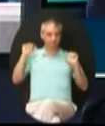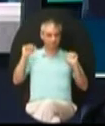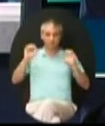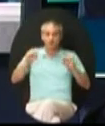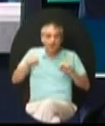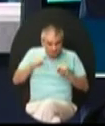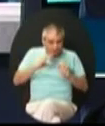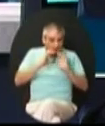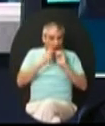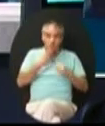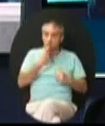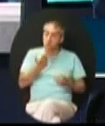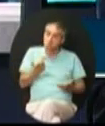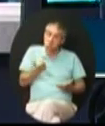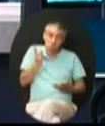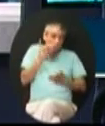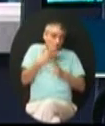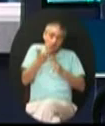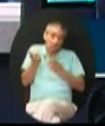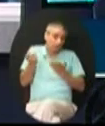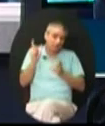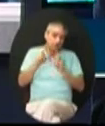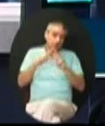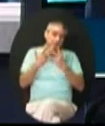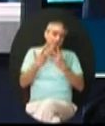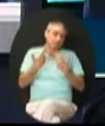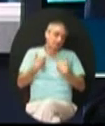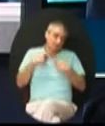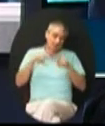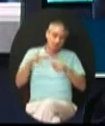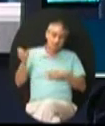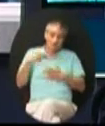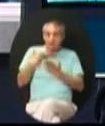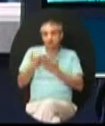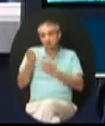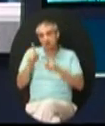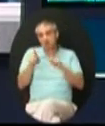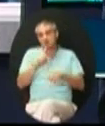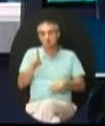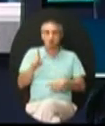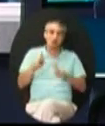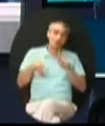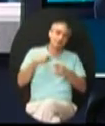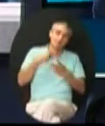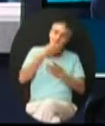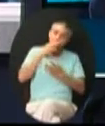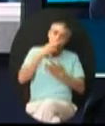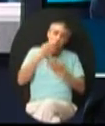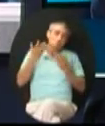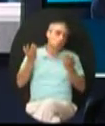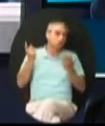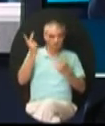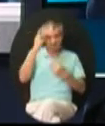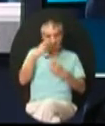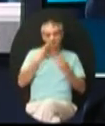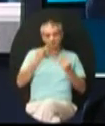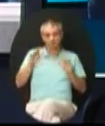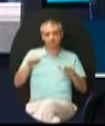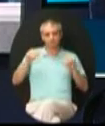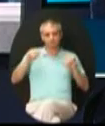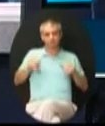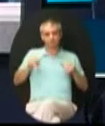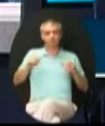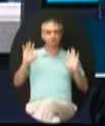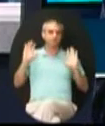הנשיא ברעיון בפוקס אמר, תראו, הוא רק סטאפר, הוא רק איש צוות, ואני לפעמים לוקח את היצרות שלו, לפעמים לא, לפעמים אני משפר אותם. הוא הבין את הרמז, הוא ירד